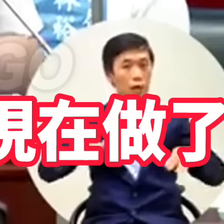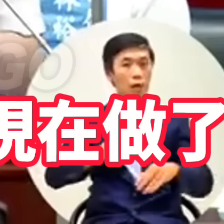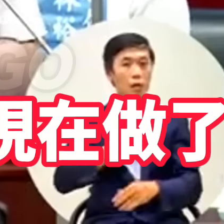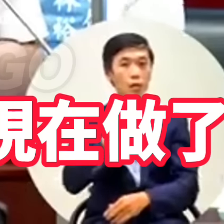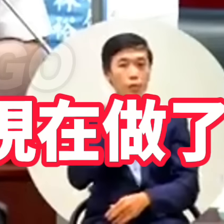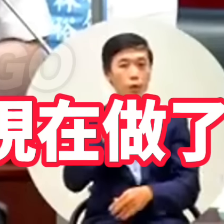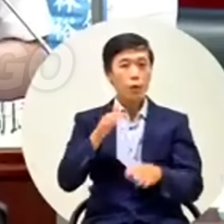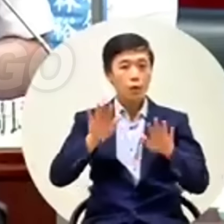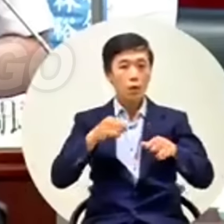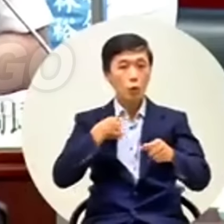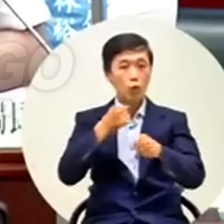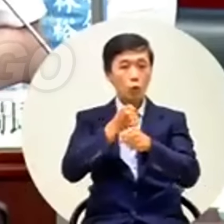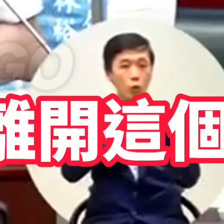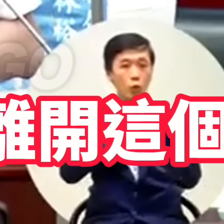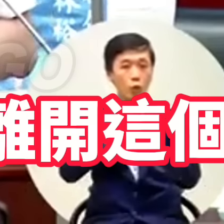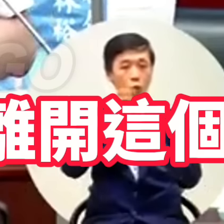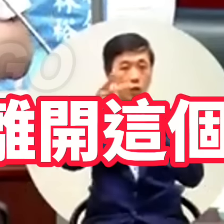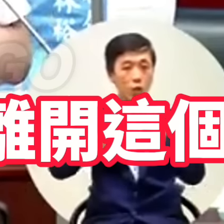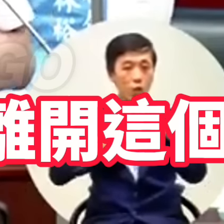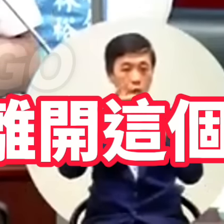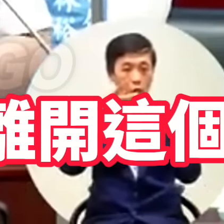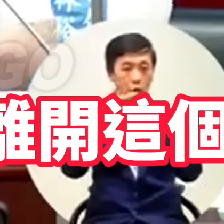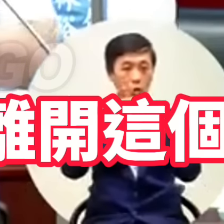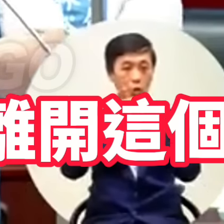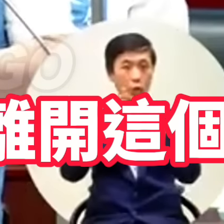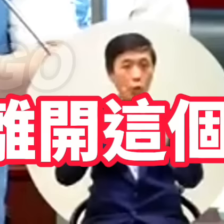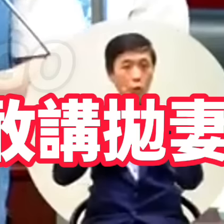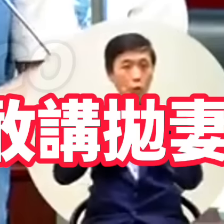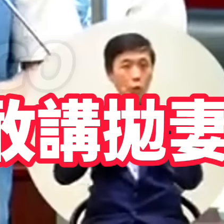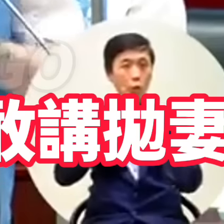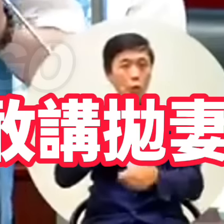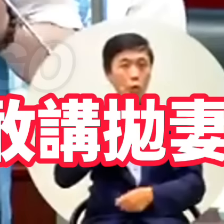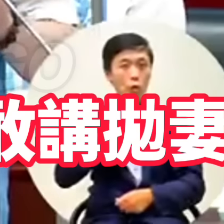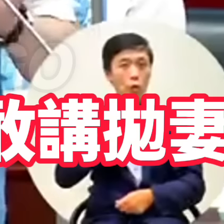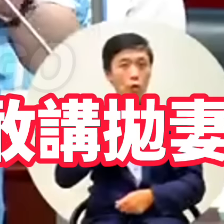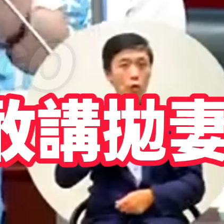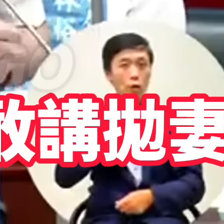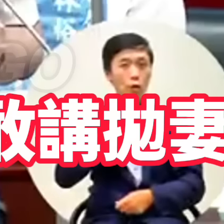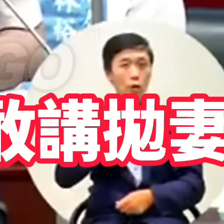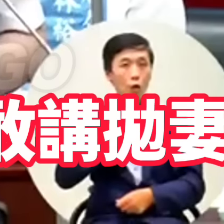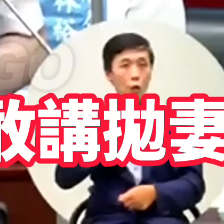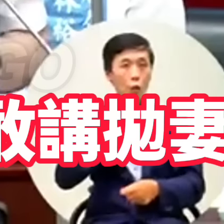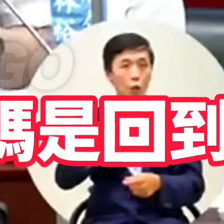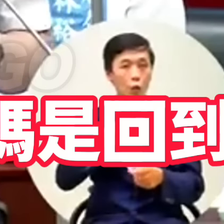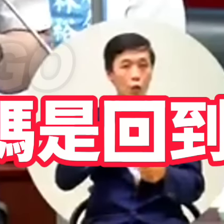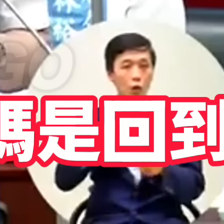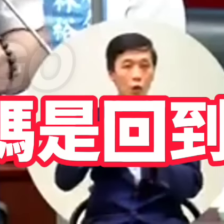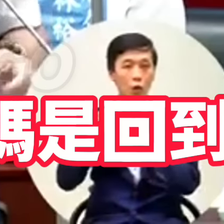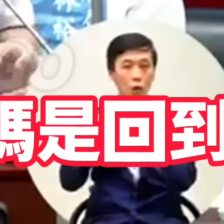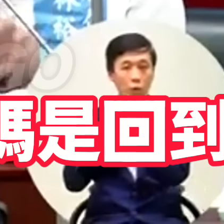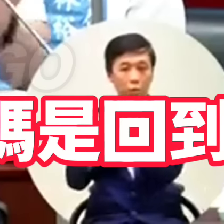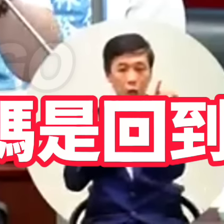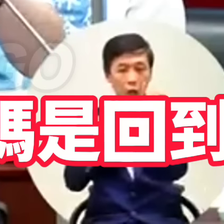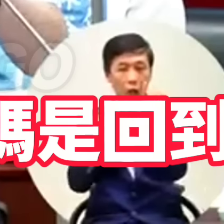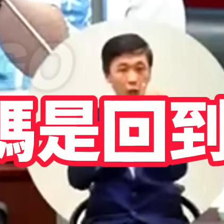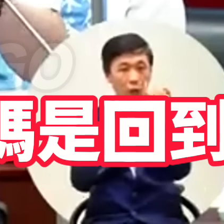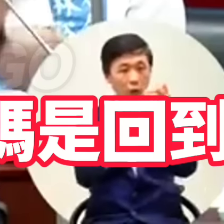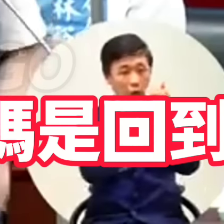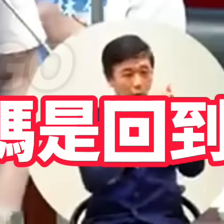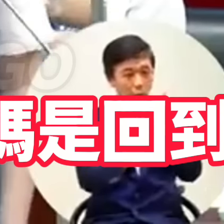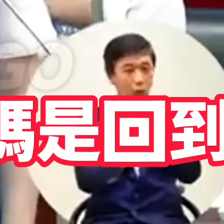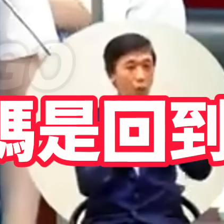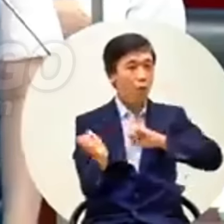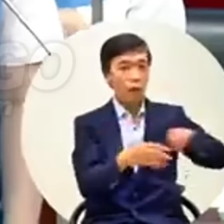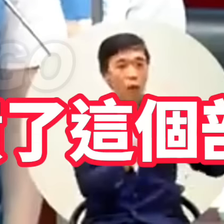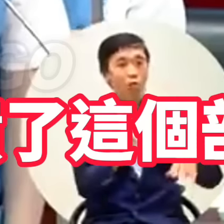做了一年半，我离开这个，我不敢讲抛妻弃子，但最起码是回到南